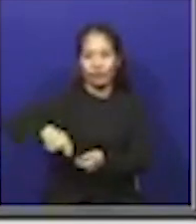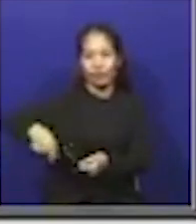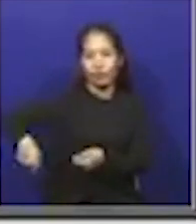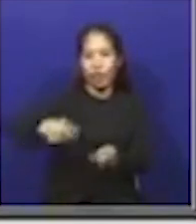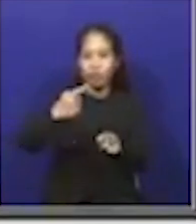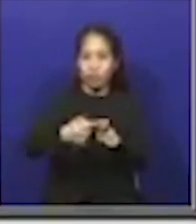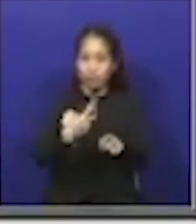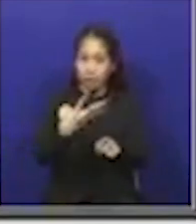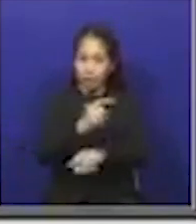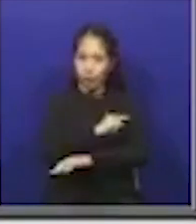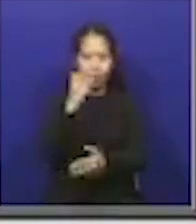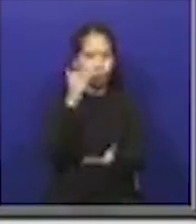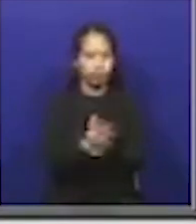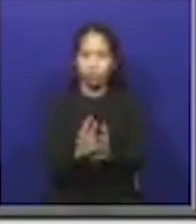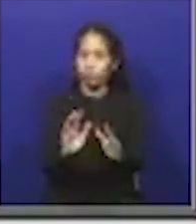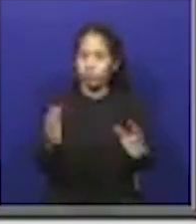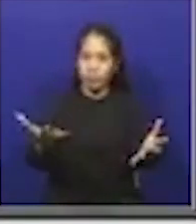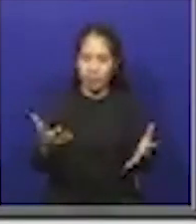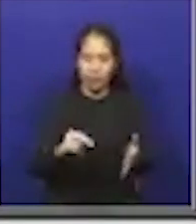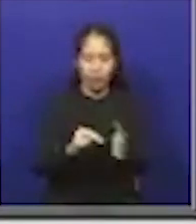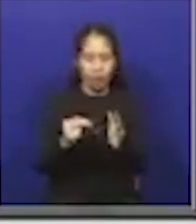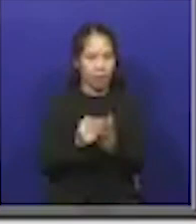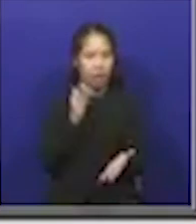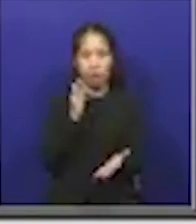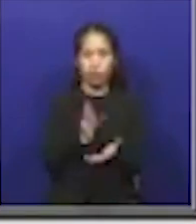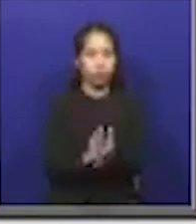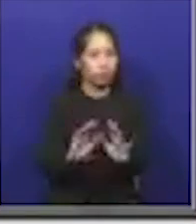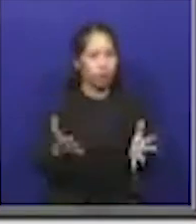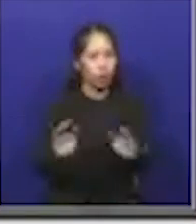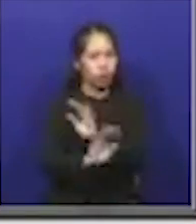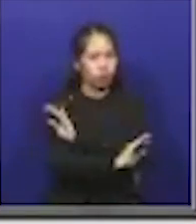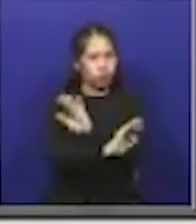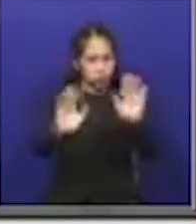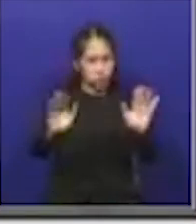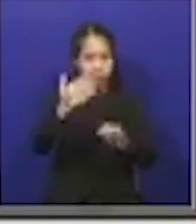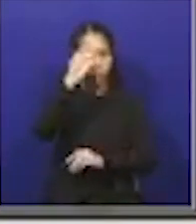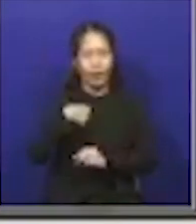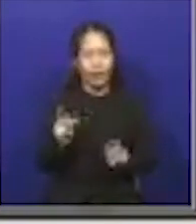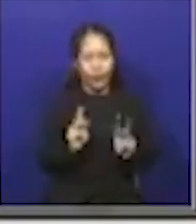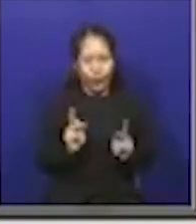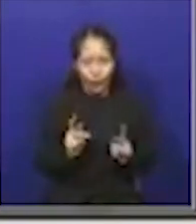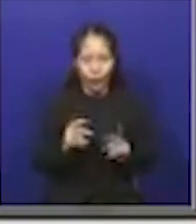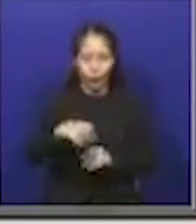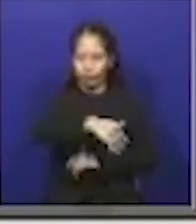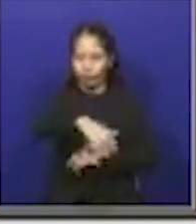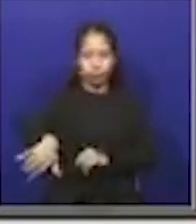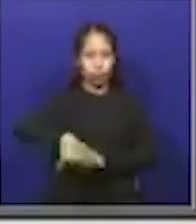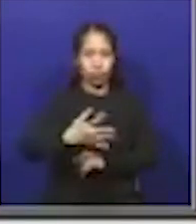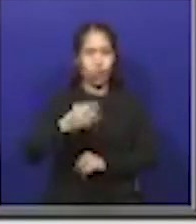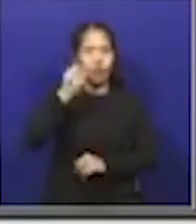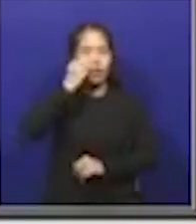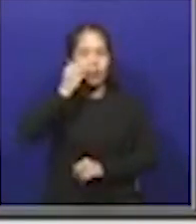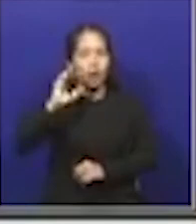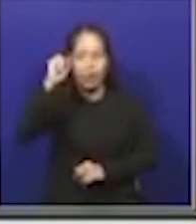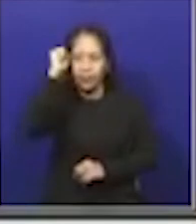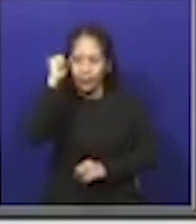ต์ไม่มีวันหยุดนะครับไม่ถือเป็นวันหยุดประจำชาติเพราะกลัวว่าคนจะเดินทางก